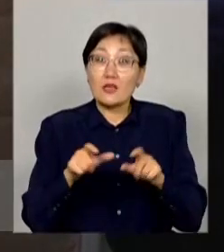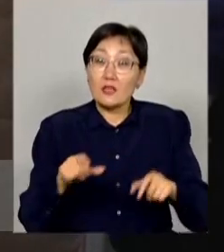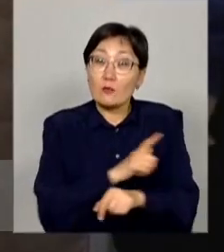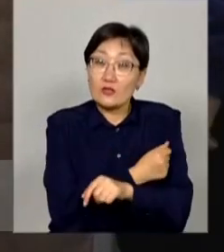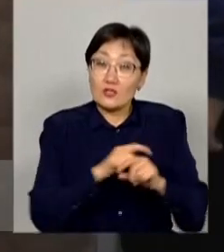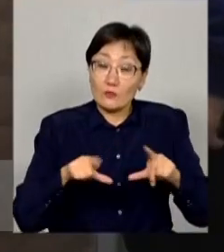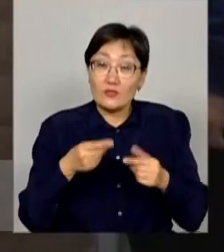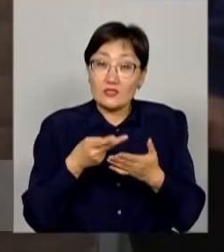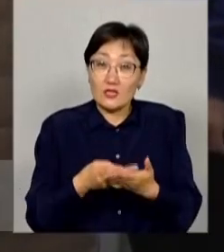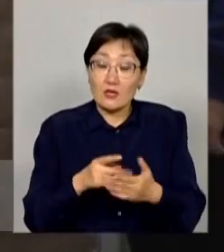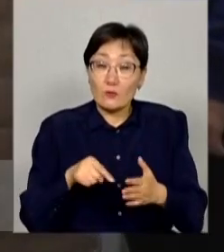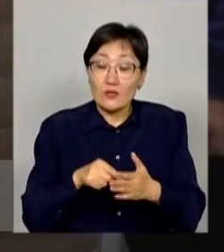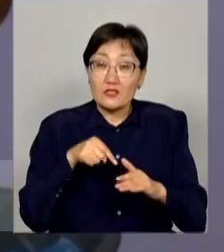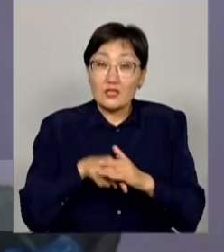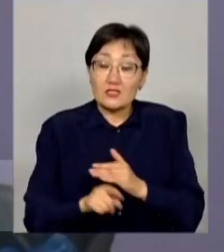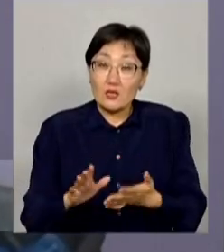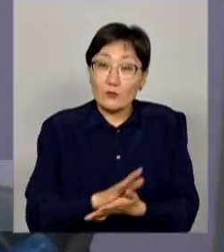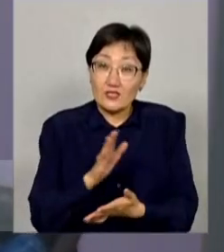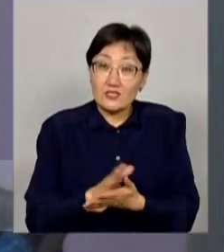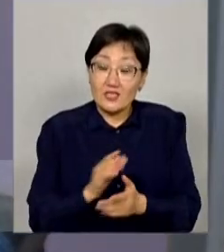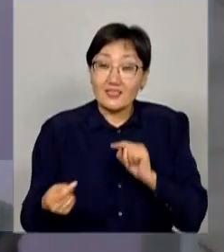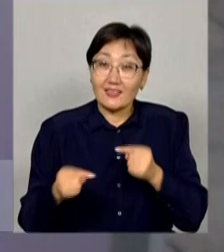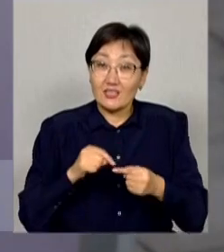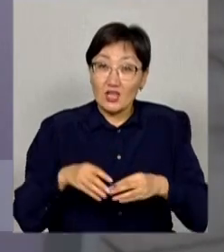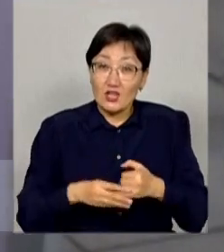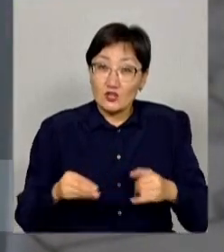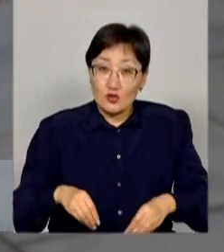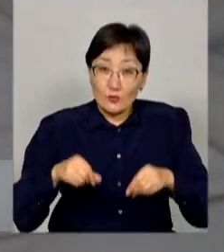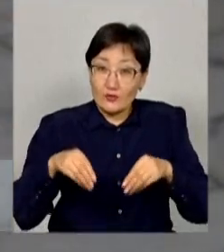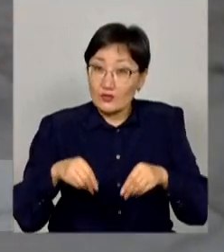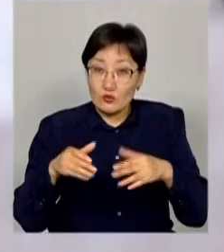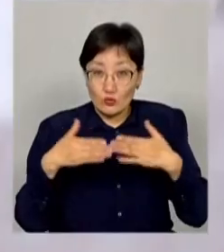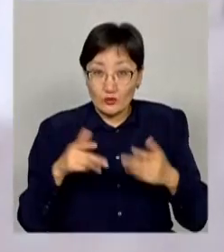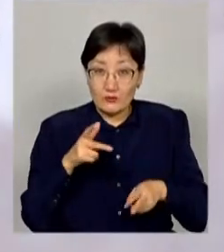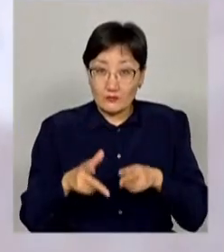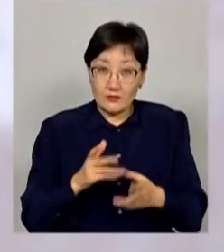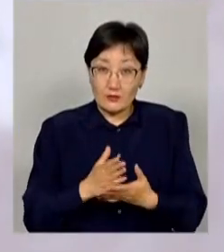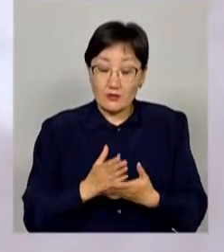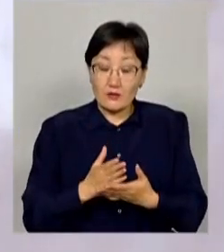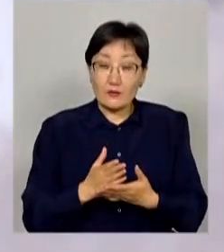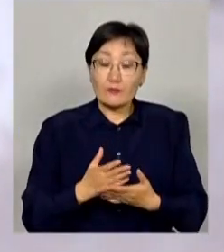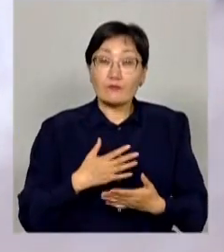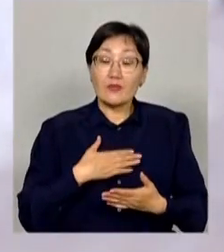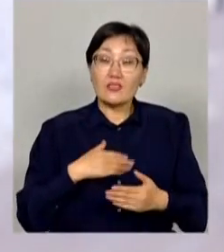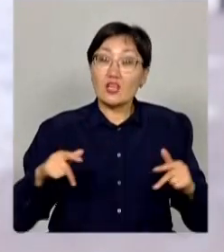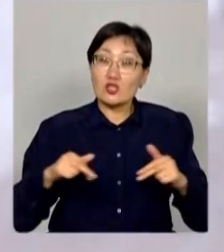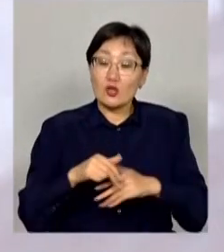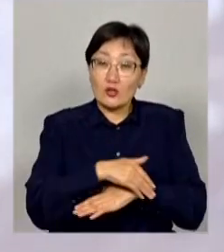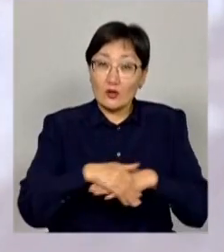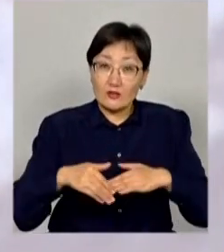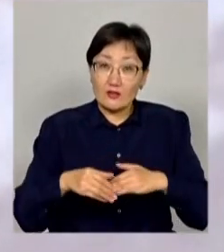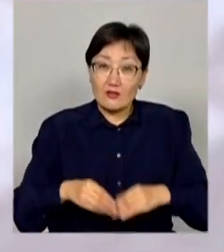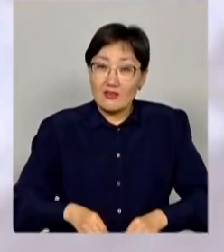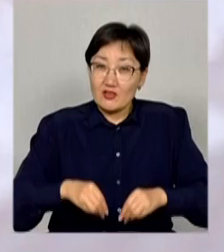жатқызылыпты. Жергілікті жұрт қала ішінде көктайғаққа қарсы ұнтақ себіліп жатқан жоқ деп шағым айтты. Мен өзім жүретін көшемде ешқандай подсекпа жоқ